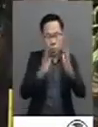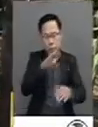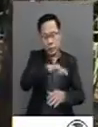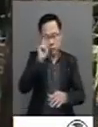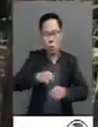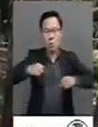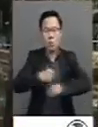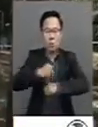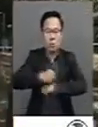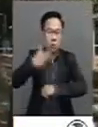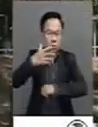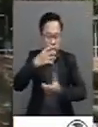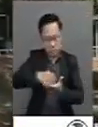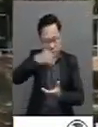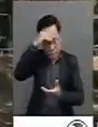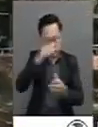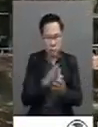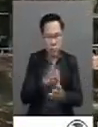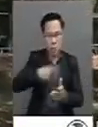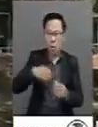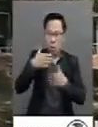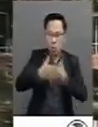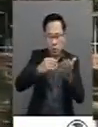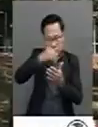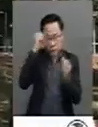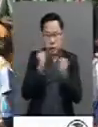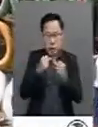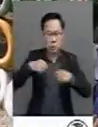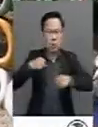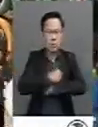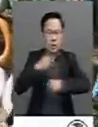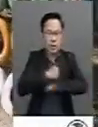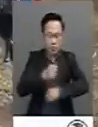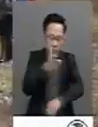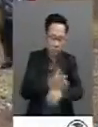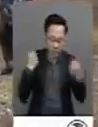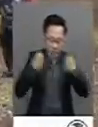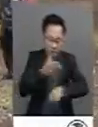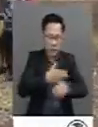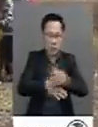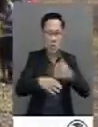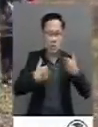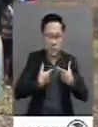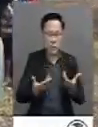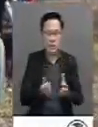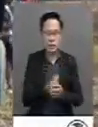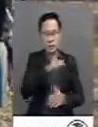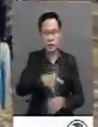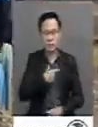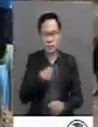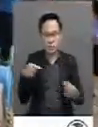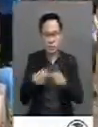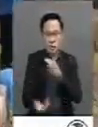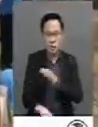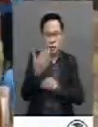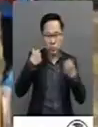ค่ะมาออกกำลังกายอยู่ที่สนามเด็กเล่นของโรงเรียนนะคะบางคนก็คือสวมเสื้อกันหนาวมาเรียนอย่างที่คุณลมลำพาบอกว่าเด็กๆเนี่ยนะตื่นเช้